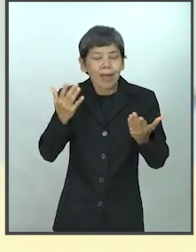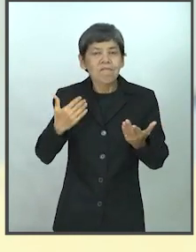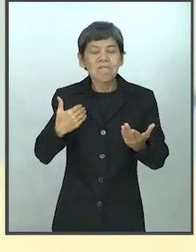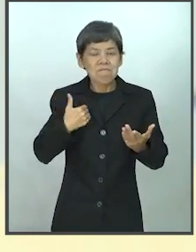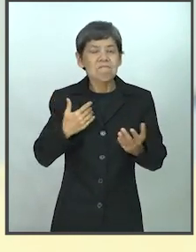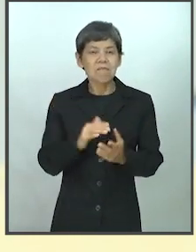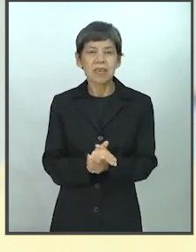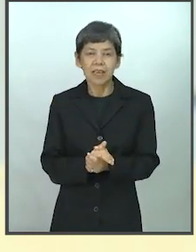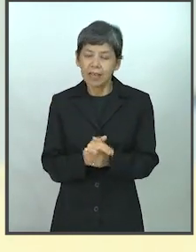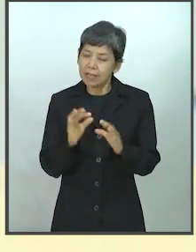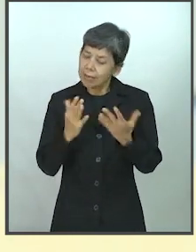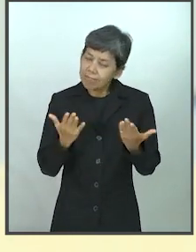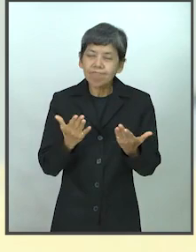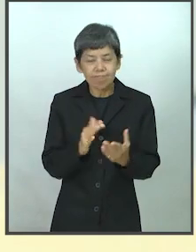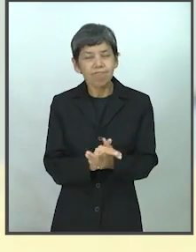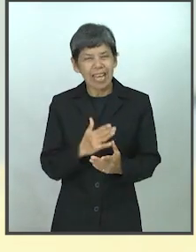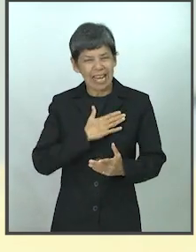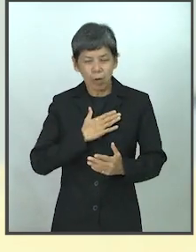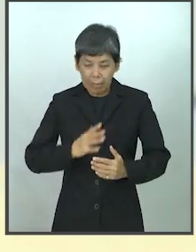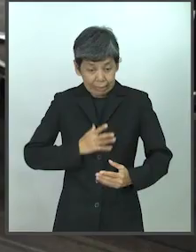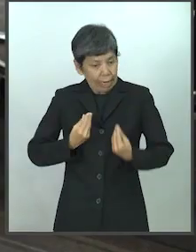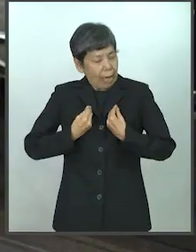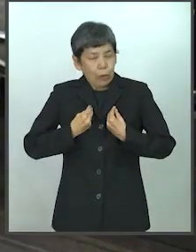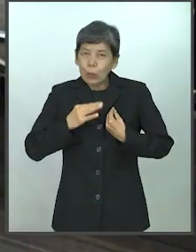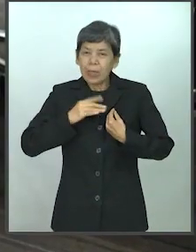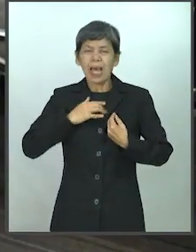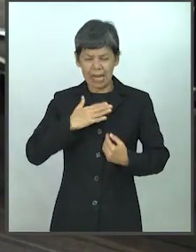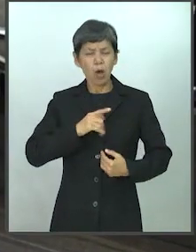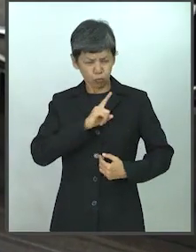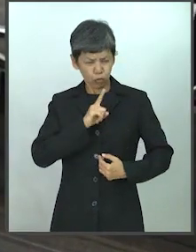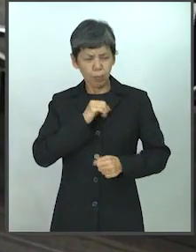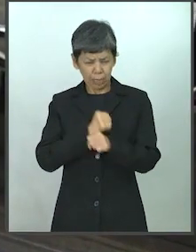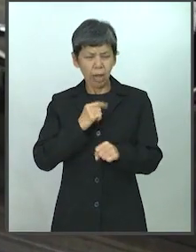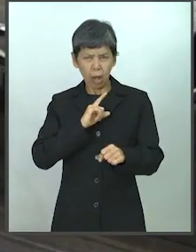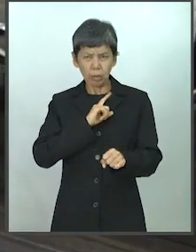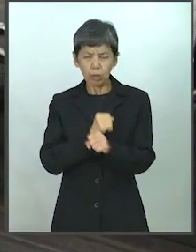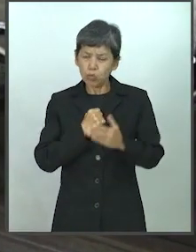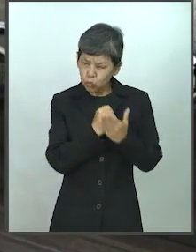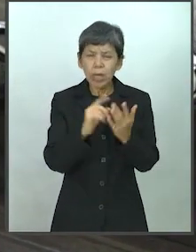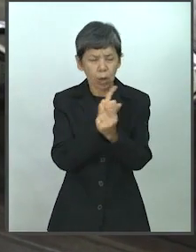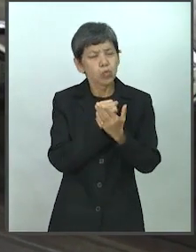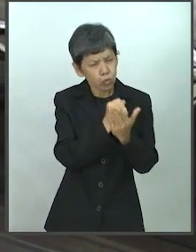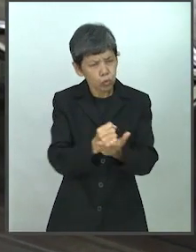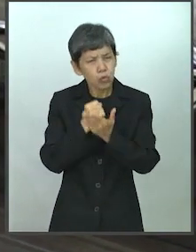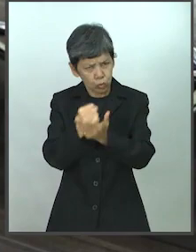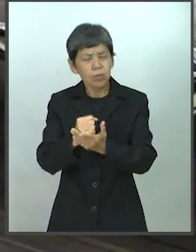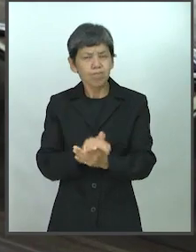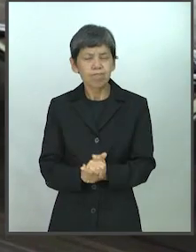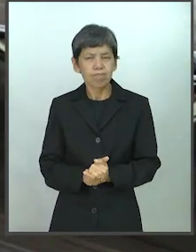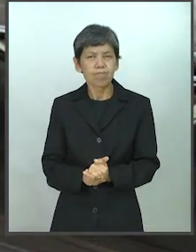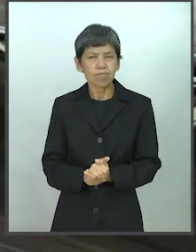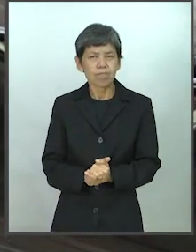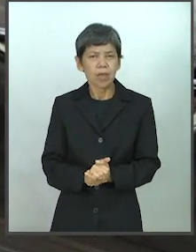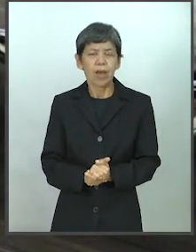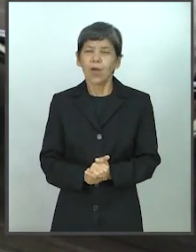คนให้ความสนใจและให้เกียรติขนาดนี้หน้าที่ด้วยงานที่ทำเราก็ช่วยเหลือสังคมมาตลอดอยู่แล้ว